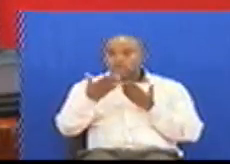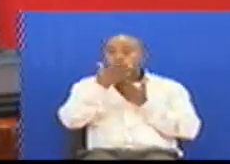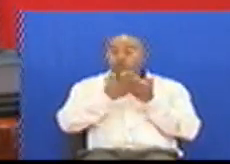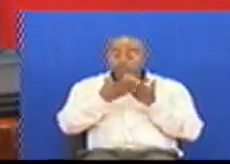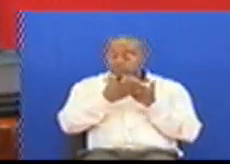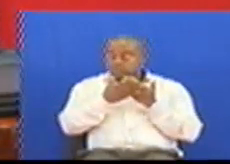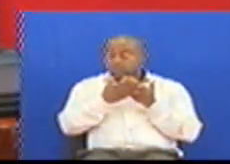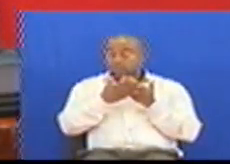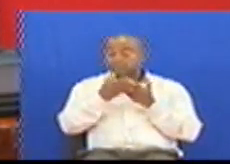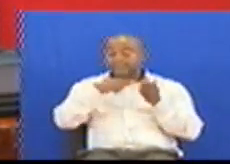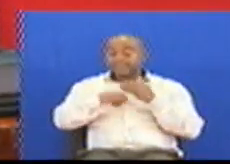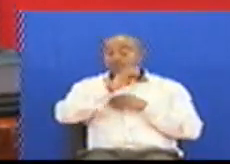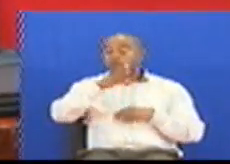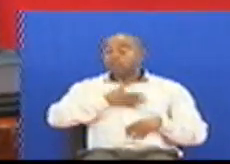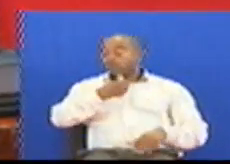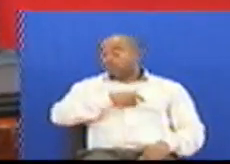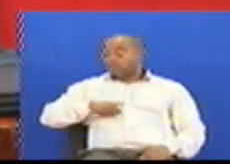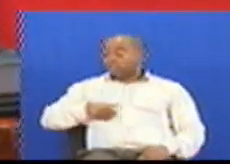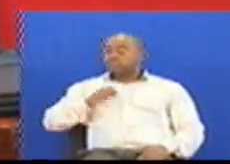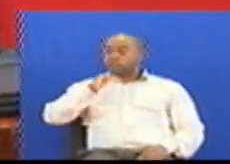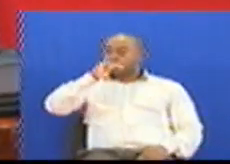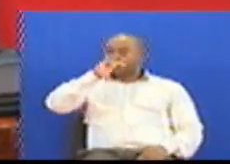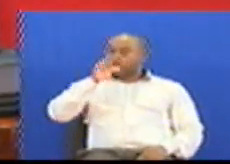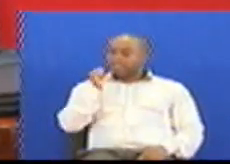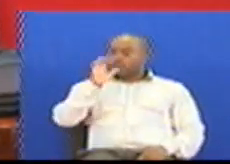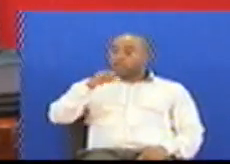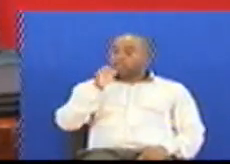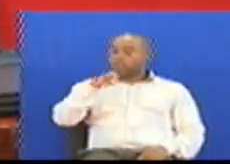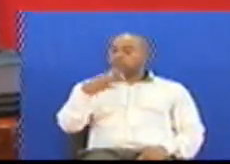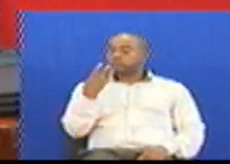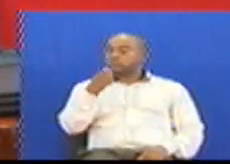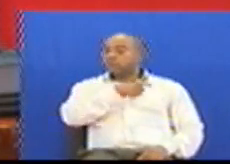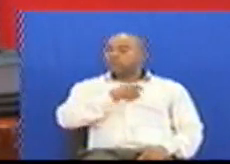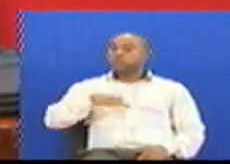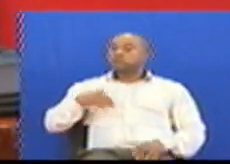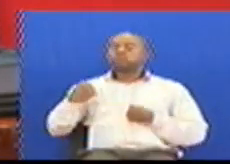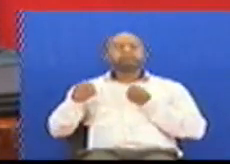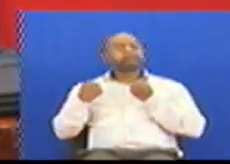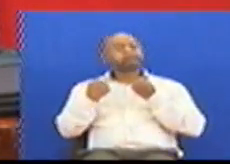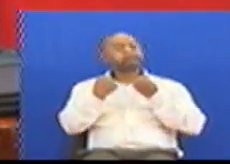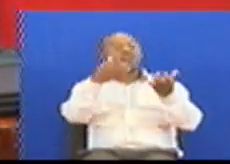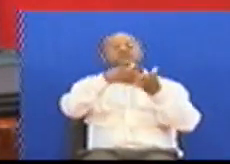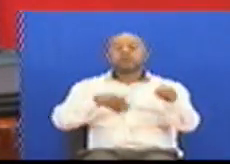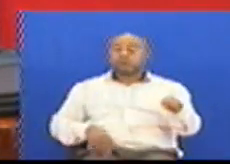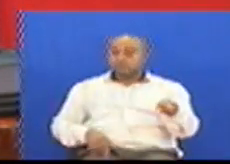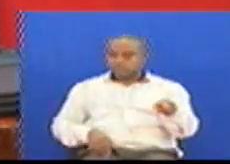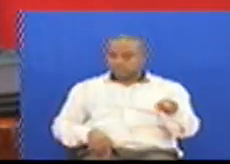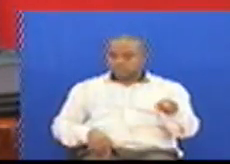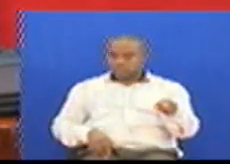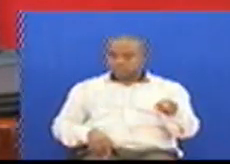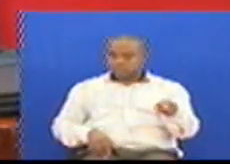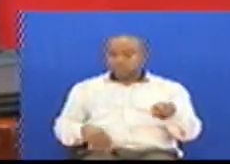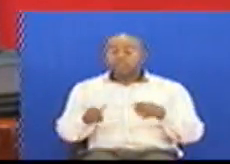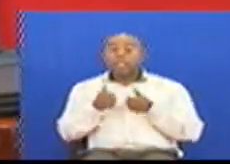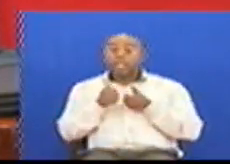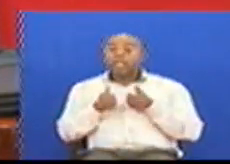alikuja kututembelea mwezi wa 4 mwaka jana. Sisi yale ambayo aliahidi kwetu, kwanza ilikuwa kutujengea lami